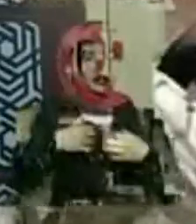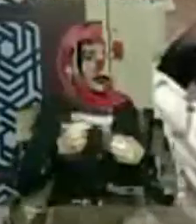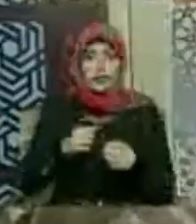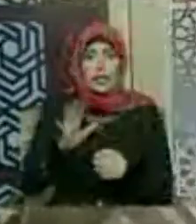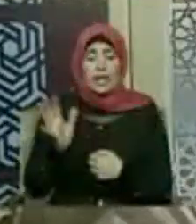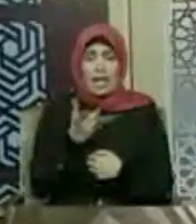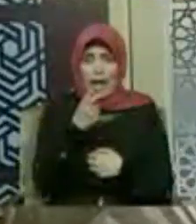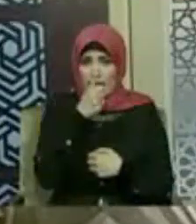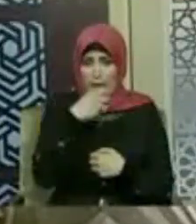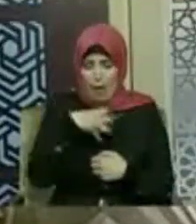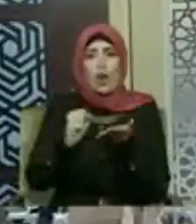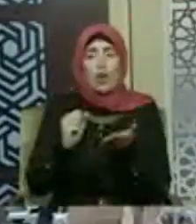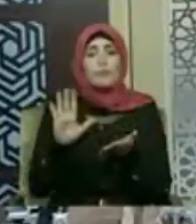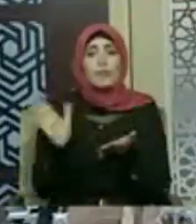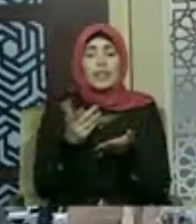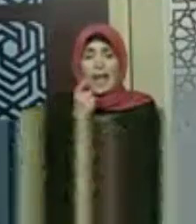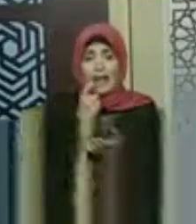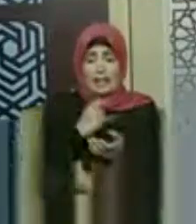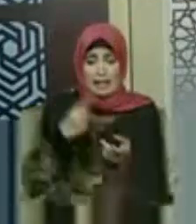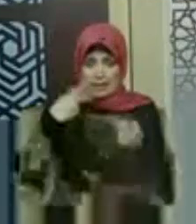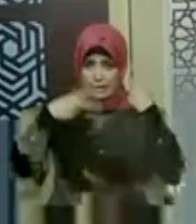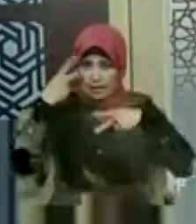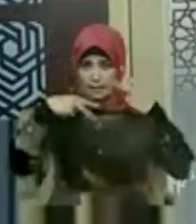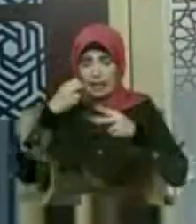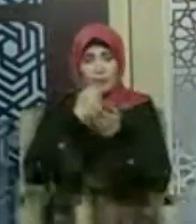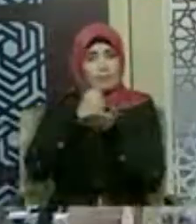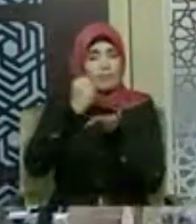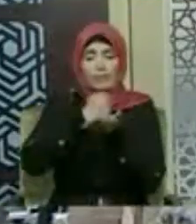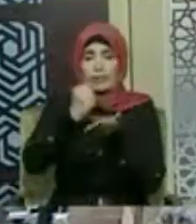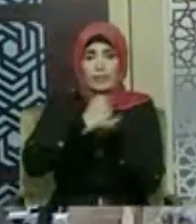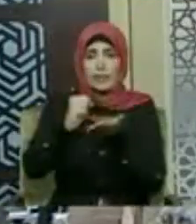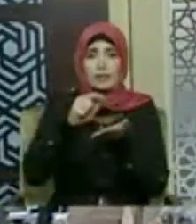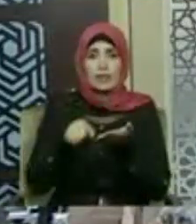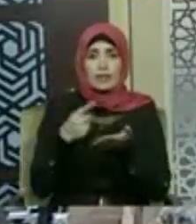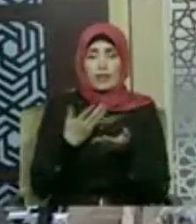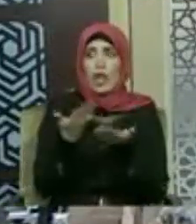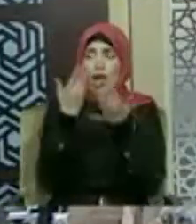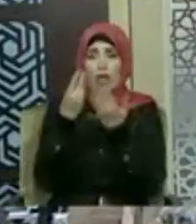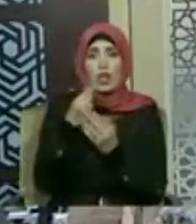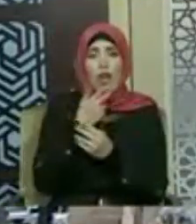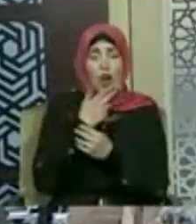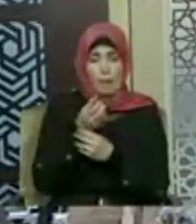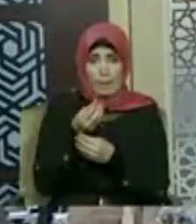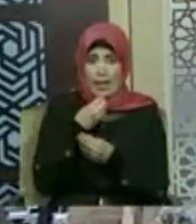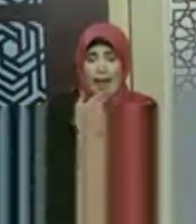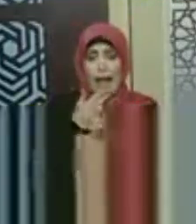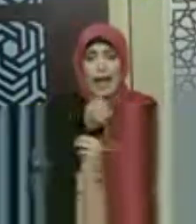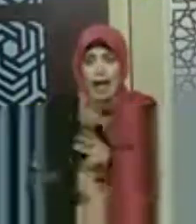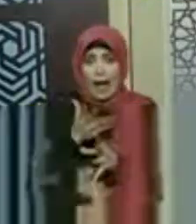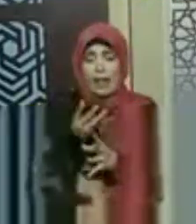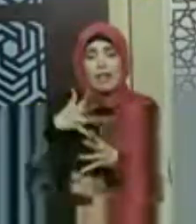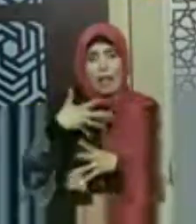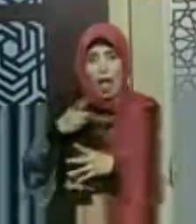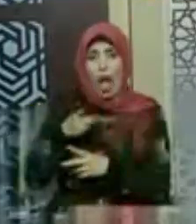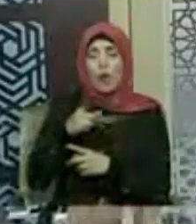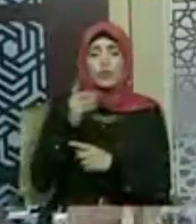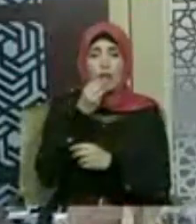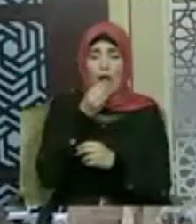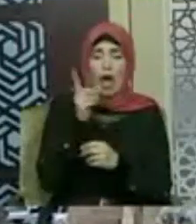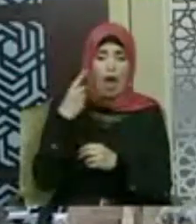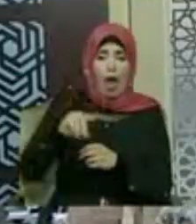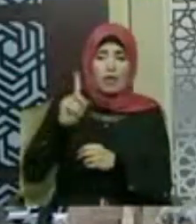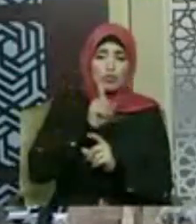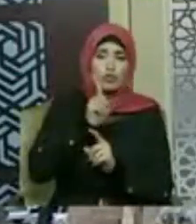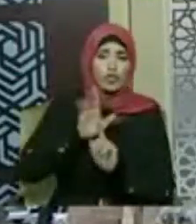وسلم شربة لا نظمأ بعدها أبدا. واختم اللهم لنا بخاتمة السعادة أجمعين. ويا عبد